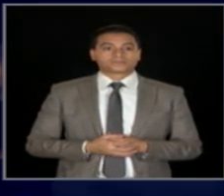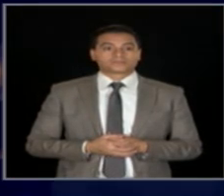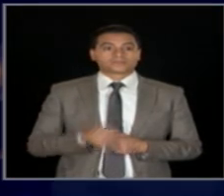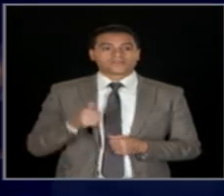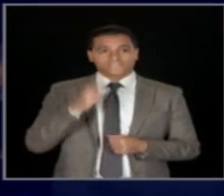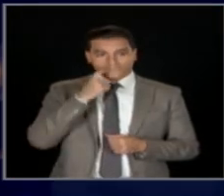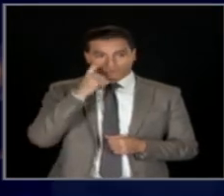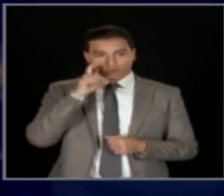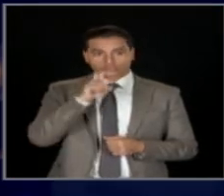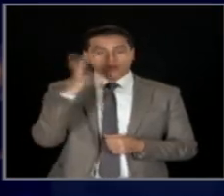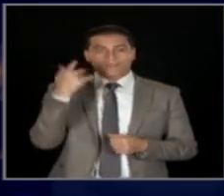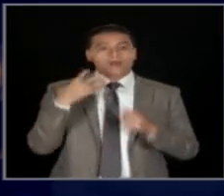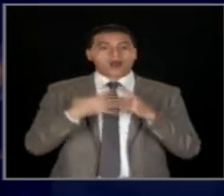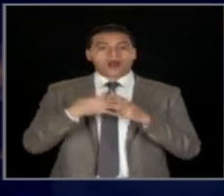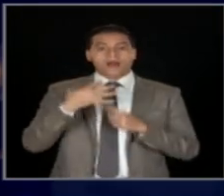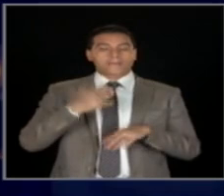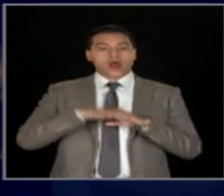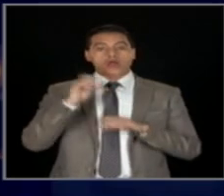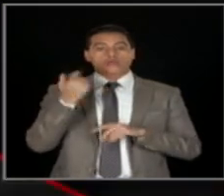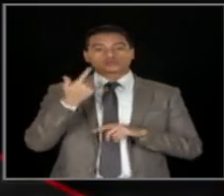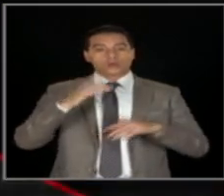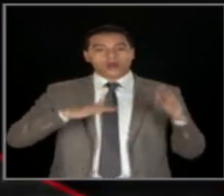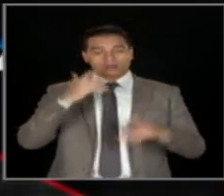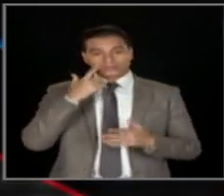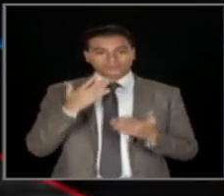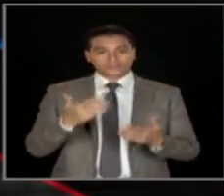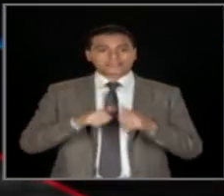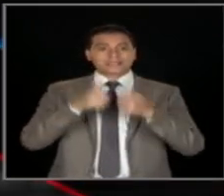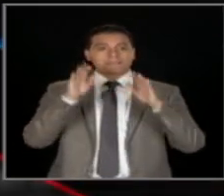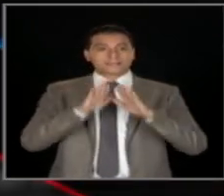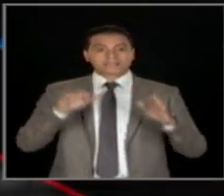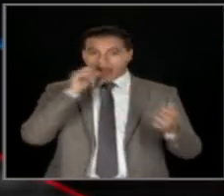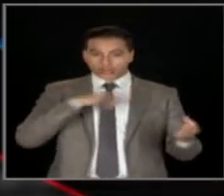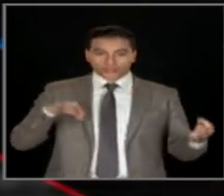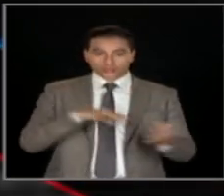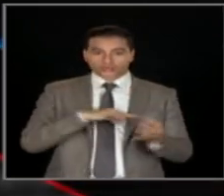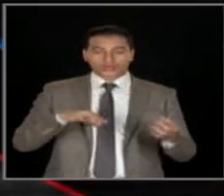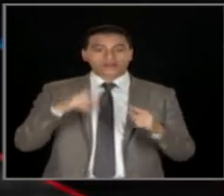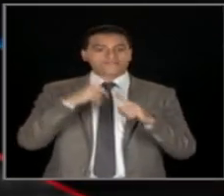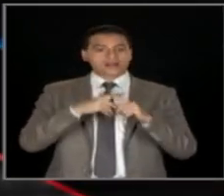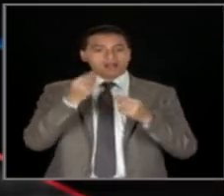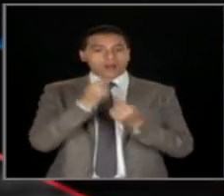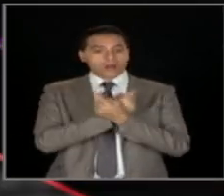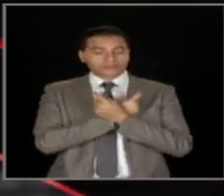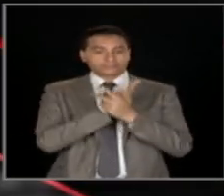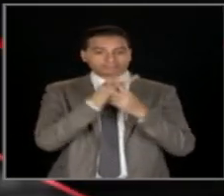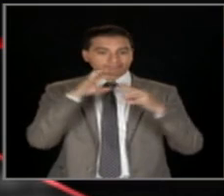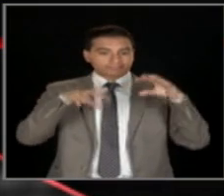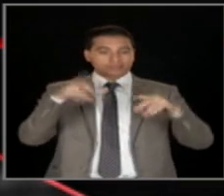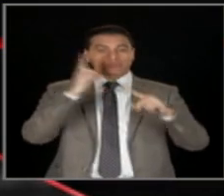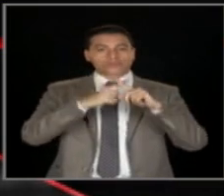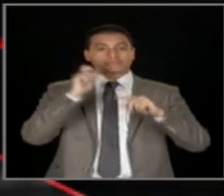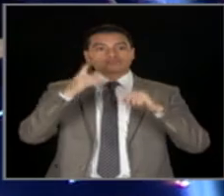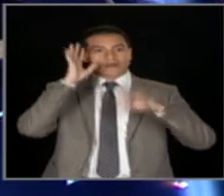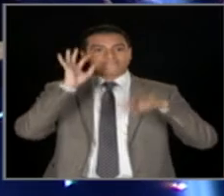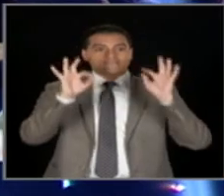فقرة الفنون، أربع أسئلة تعتمد على السرعة: سينما ومسرح، أغاني وموسيقى، لوحات ومعالم، وسرعة